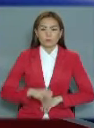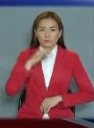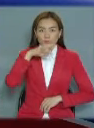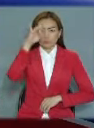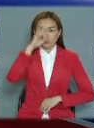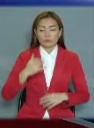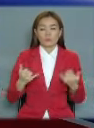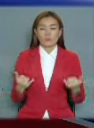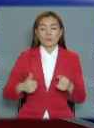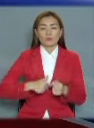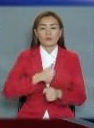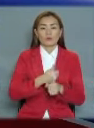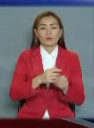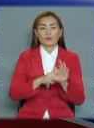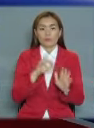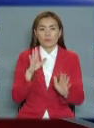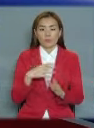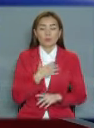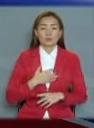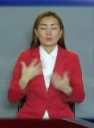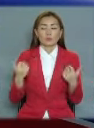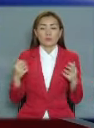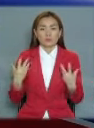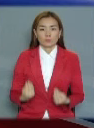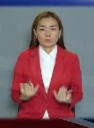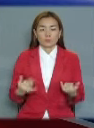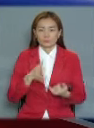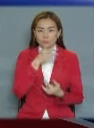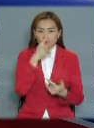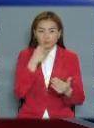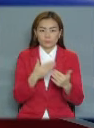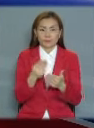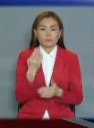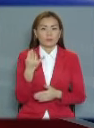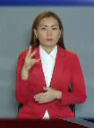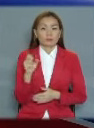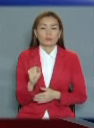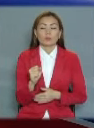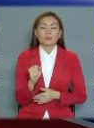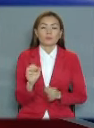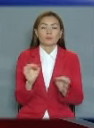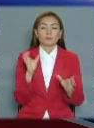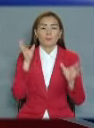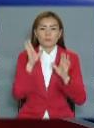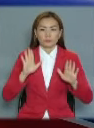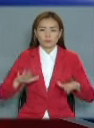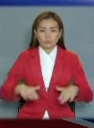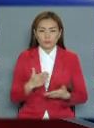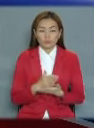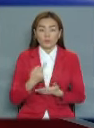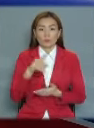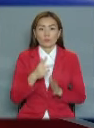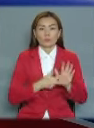Қазақстандықтар бүгін ел президентін сайлайды. Ең маңызды шешімді анықтайтын уақыт жақындады. Дина Нұрпейісова атындағы Кіші өнер академиясында орналасқан